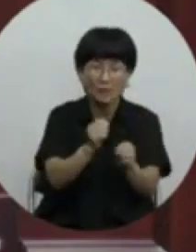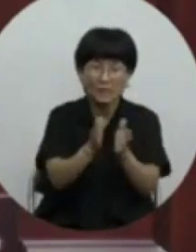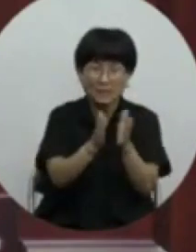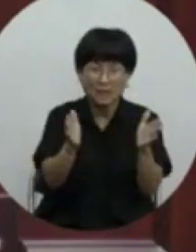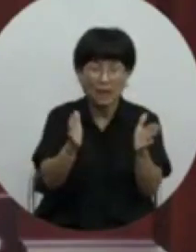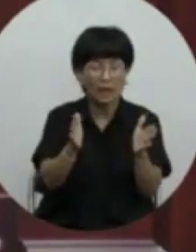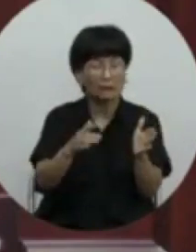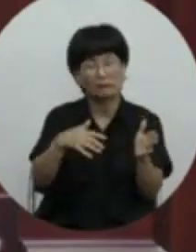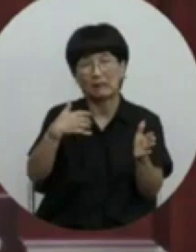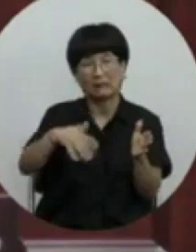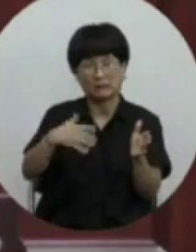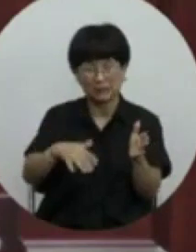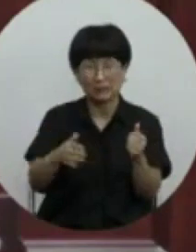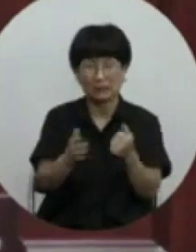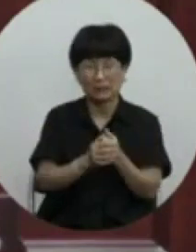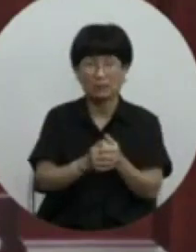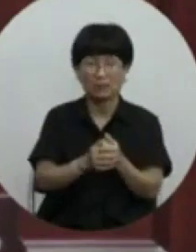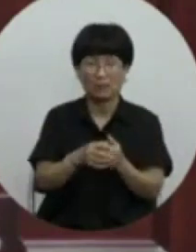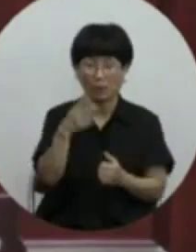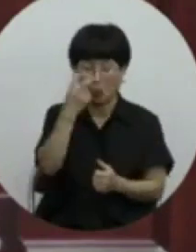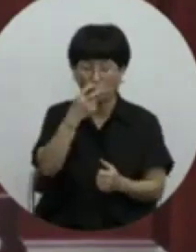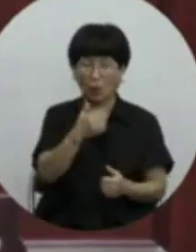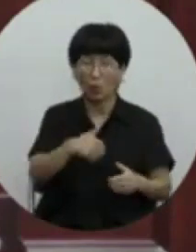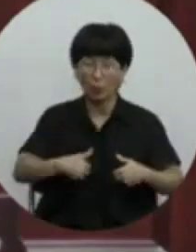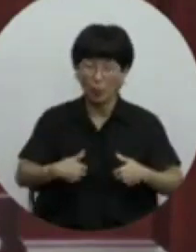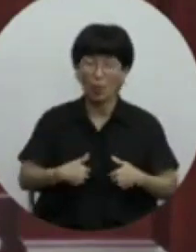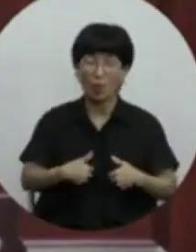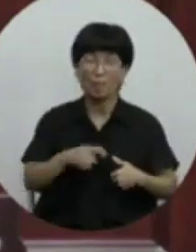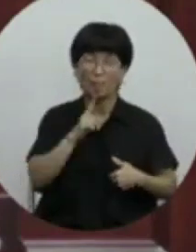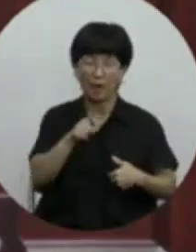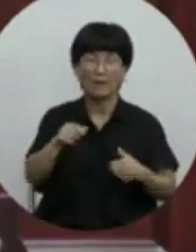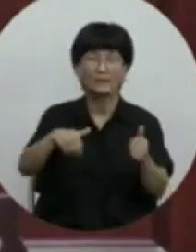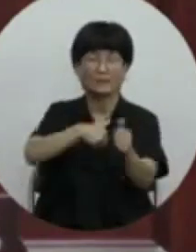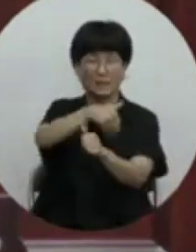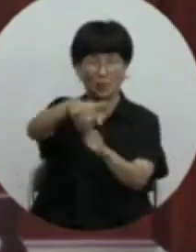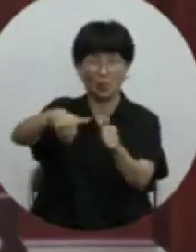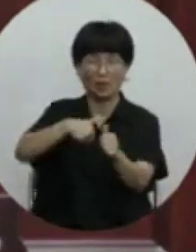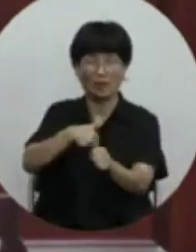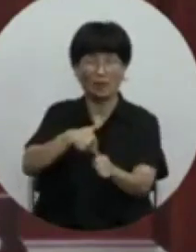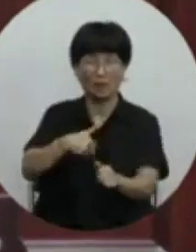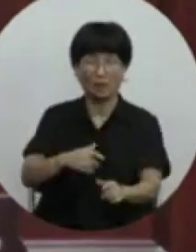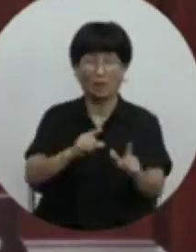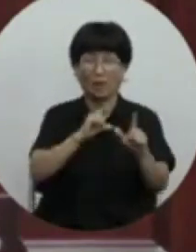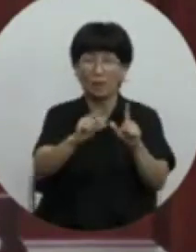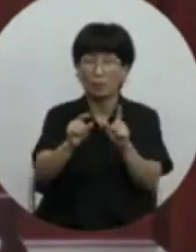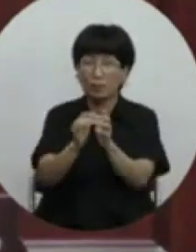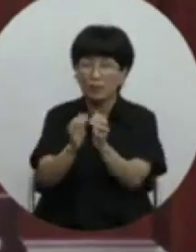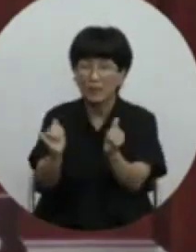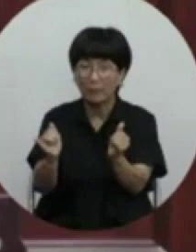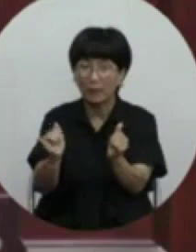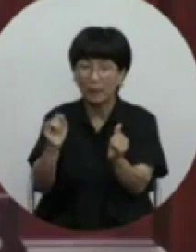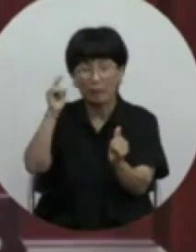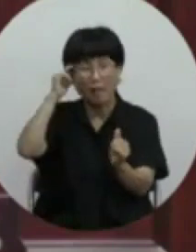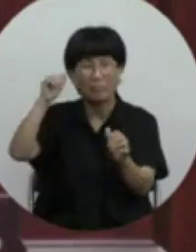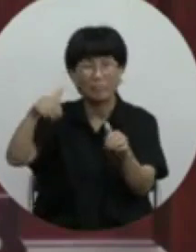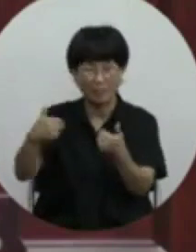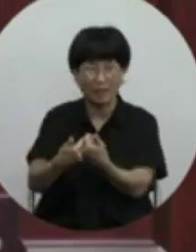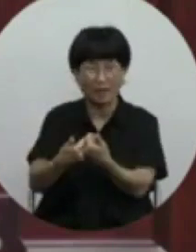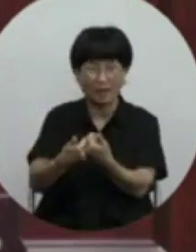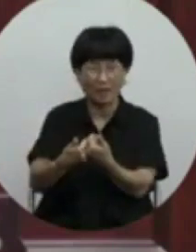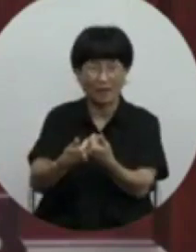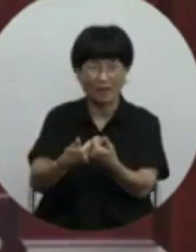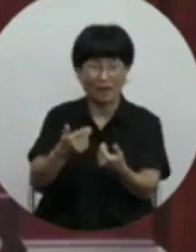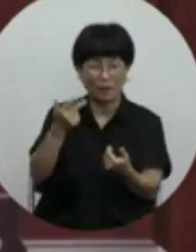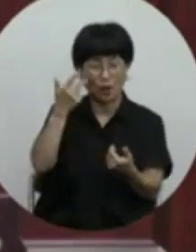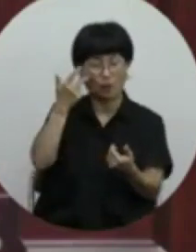충분한 검토가 이루어지지 않았다고 판단하는 의견이 큰 상황입니다. 일부 시민들 간의 반대 여론이 비등하고 있으며